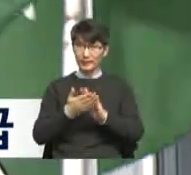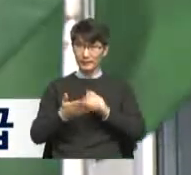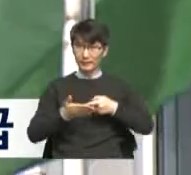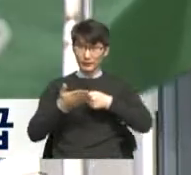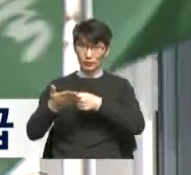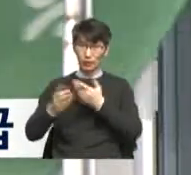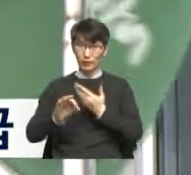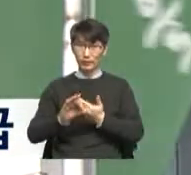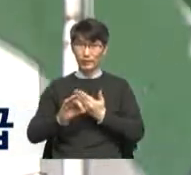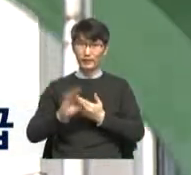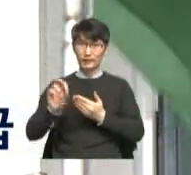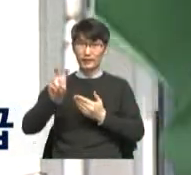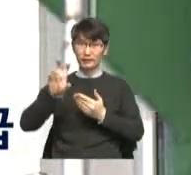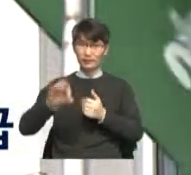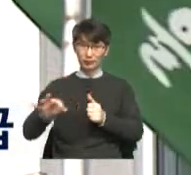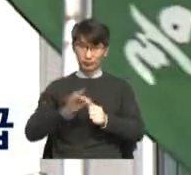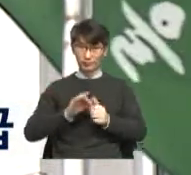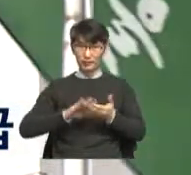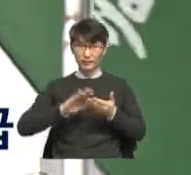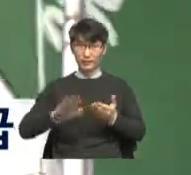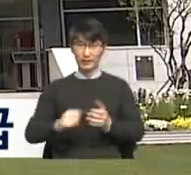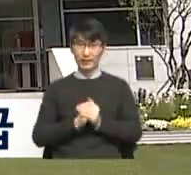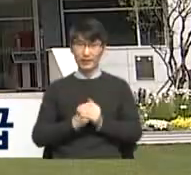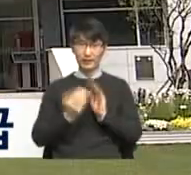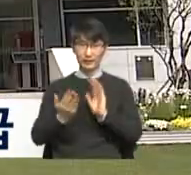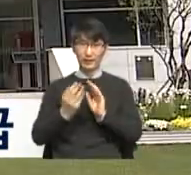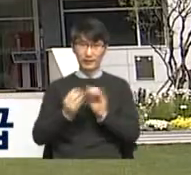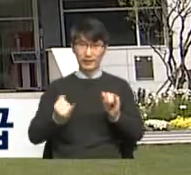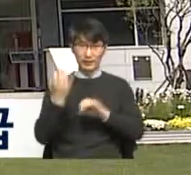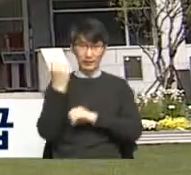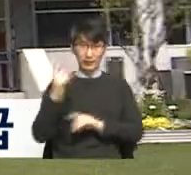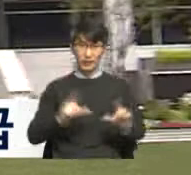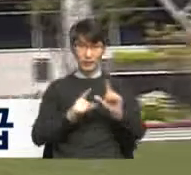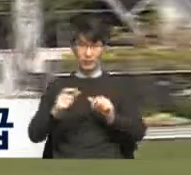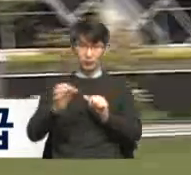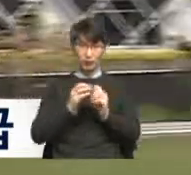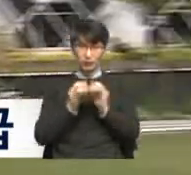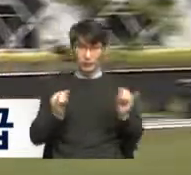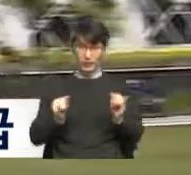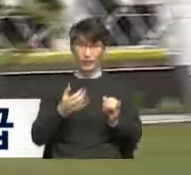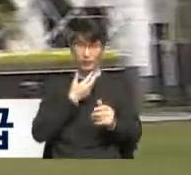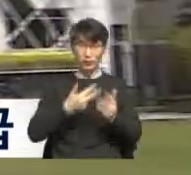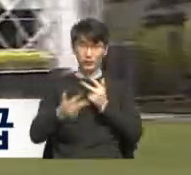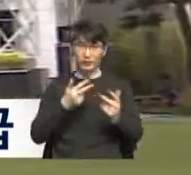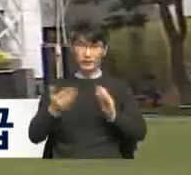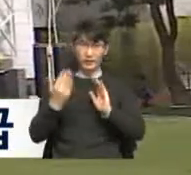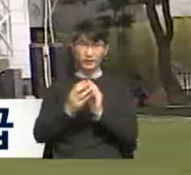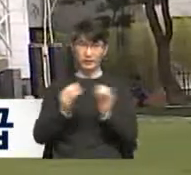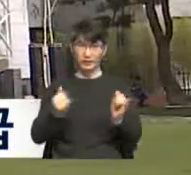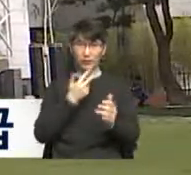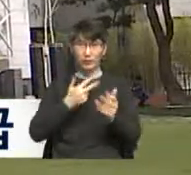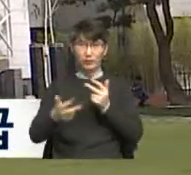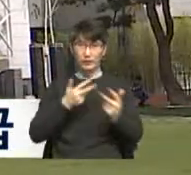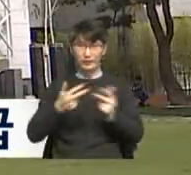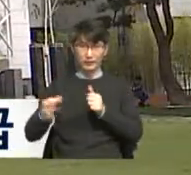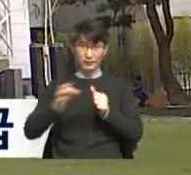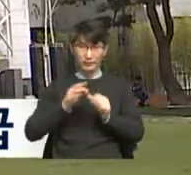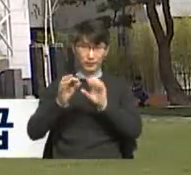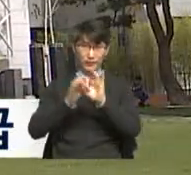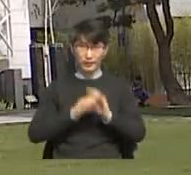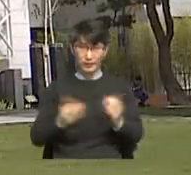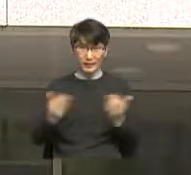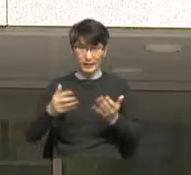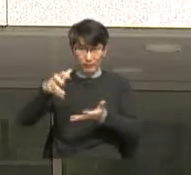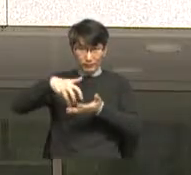20만원의 인센티브를 지급합니다 대상자는 기초생활수급자 나 차상위 복지대상자 등 복지 급여를 받으면서